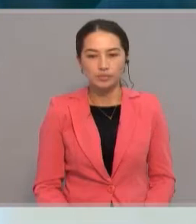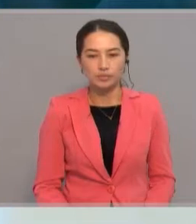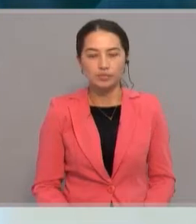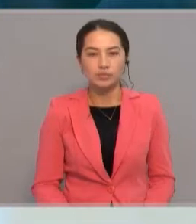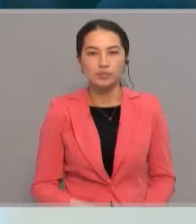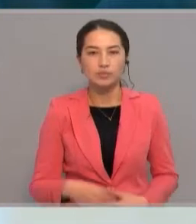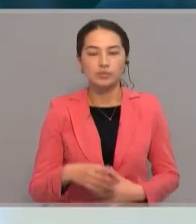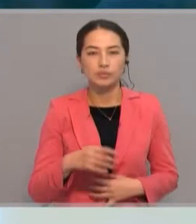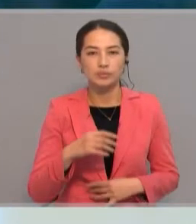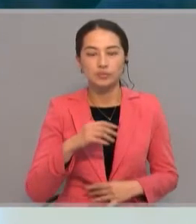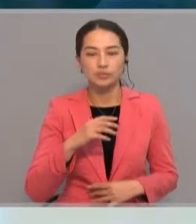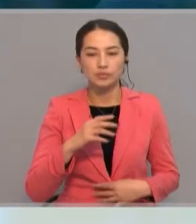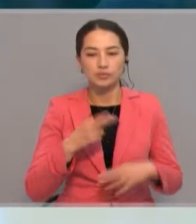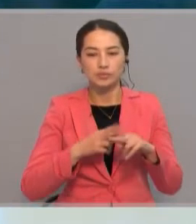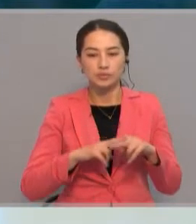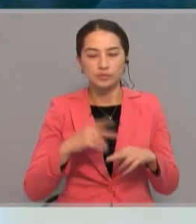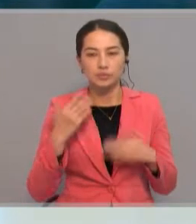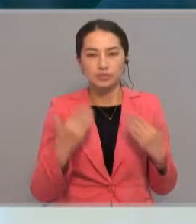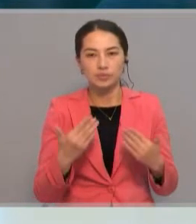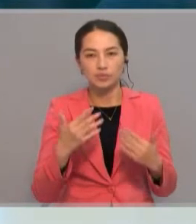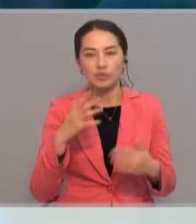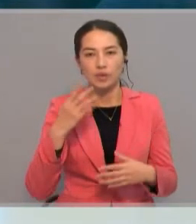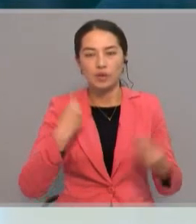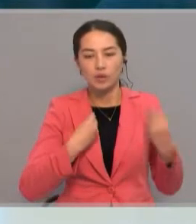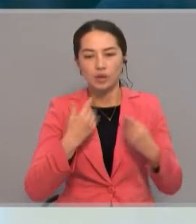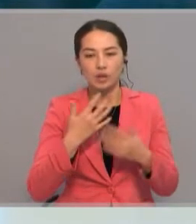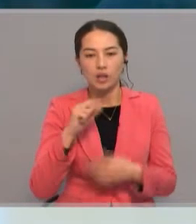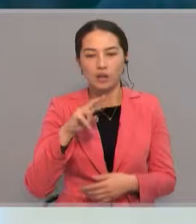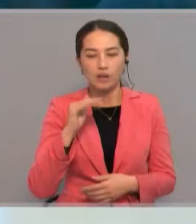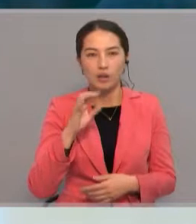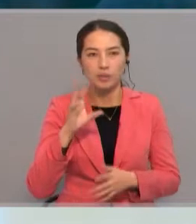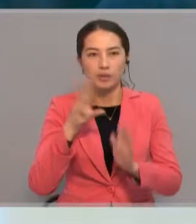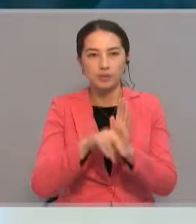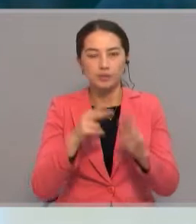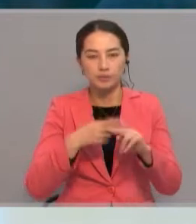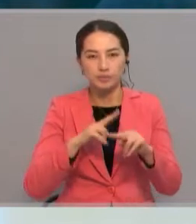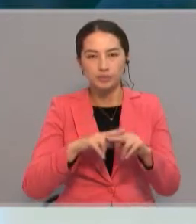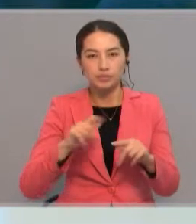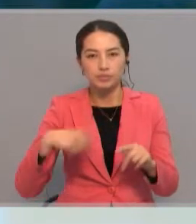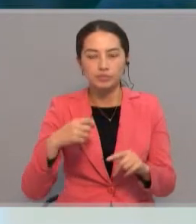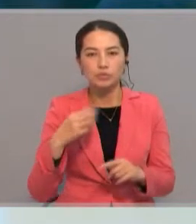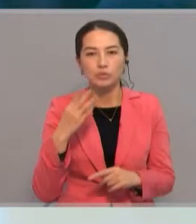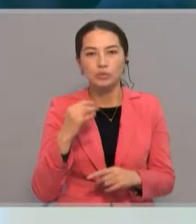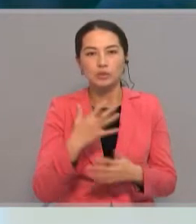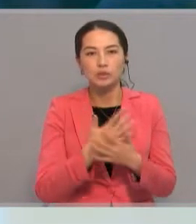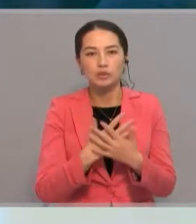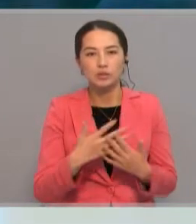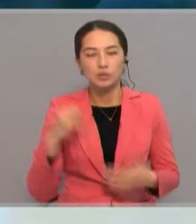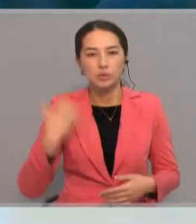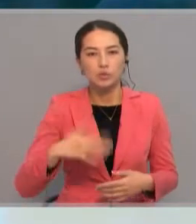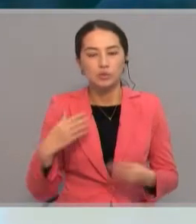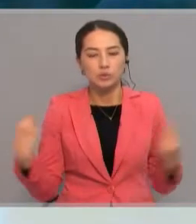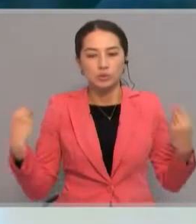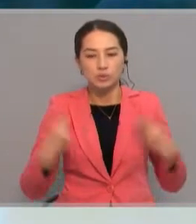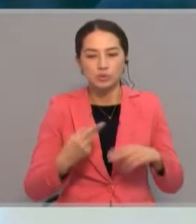Былгары шиктер мен тондар жәрменкесі өтуде. Шымкенттегі Әл-Фараби сауда үйінде Ресейдің Пятигорск қаласында тігілген бұлғын терісінен бағалы